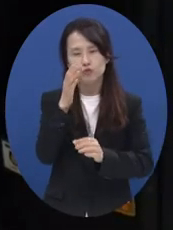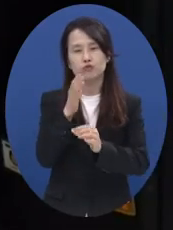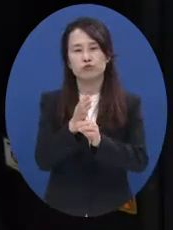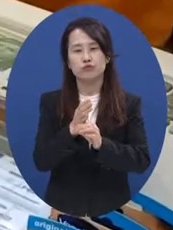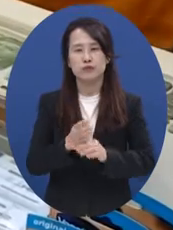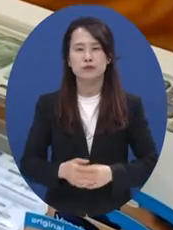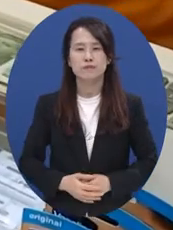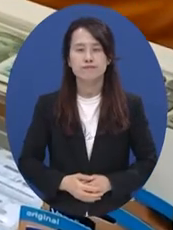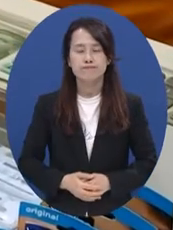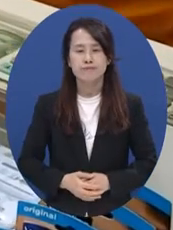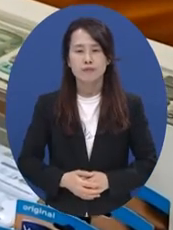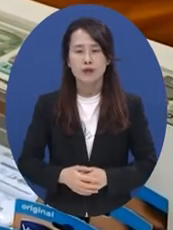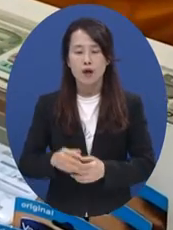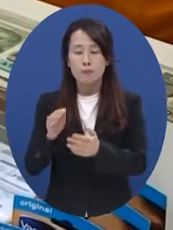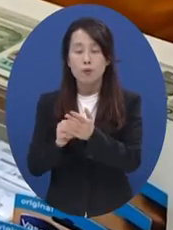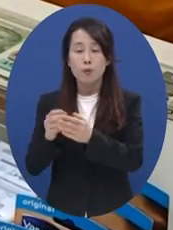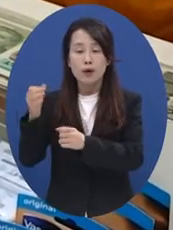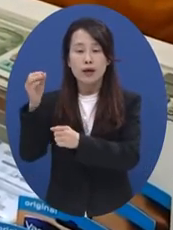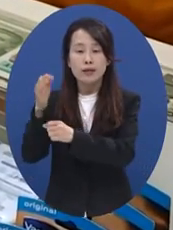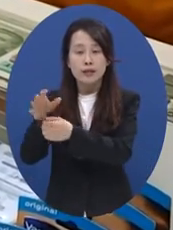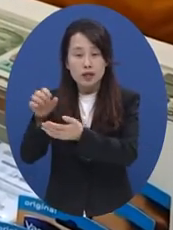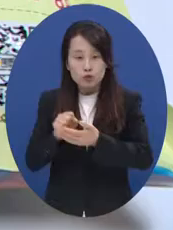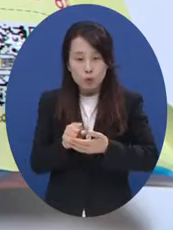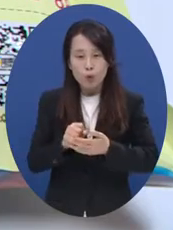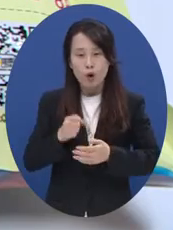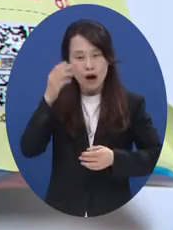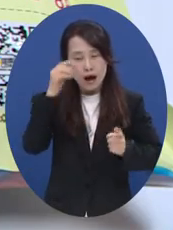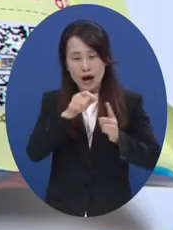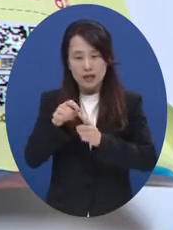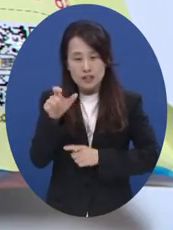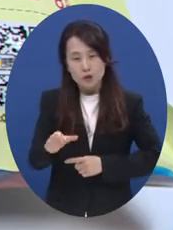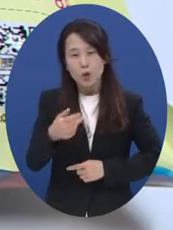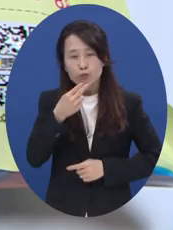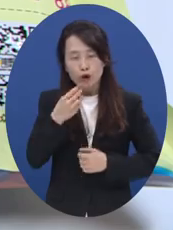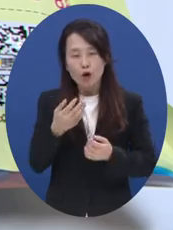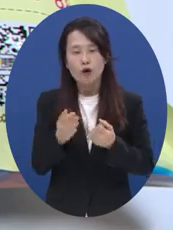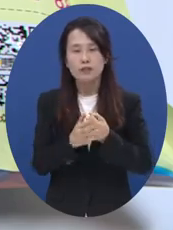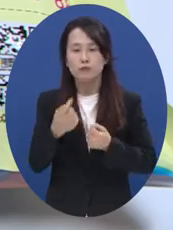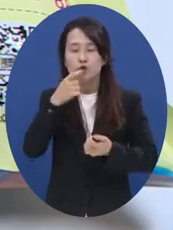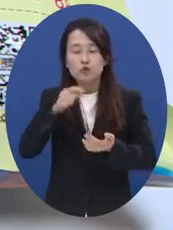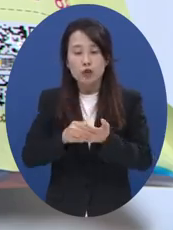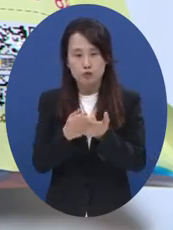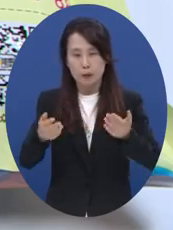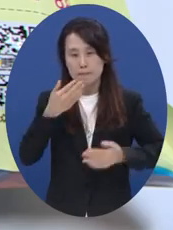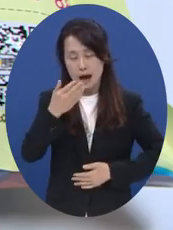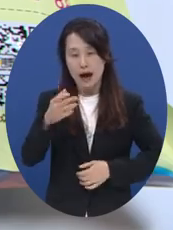방침입니다. 이런 밀수식품은 한글 표기가 없어 쉽게 구별할 수 있다고 하니